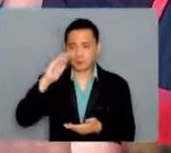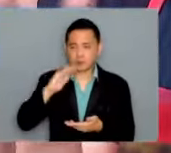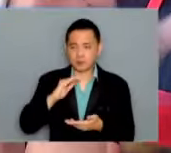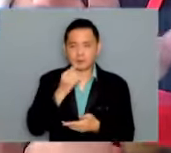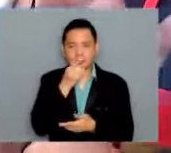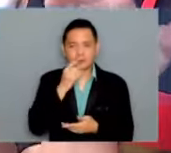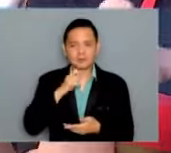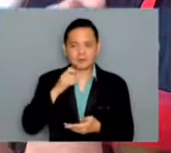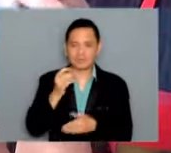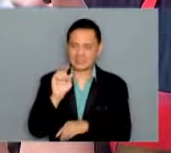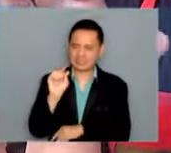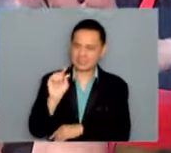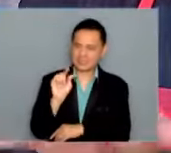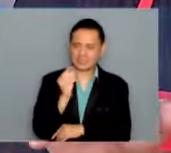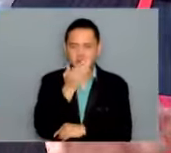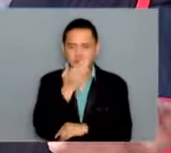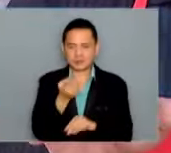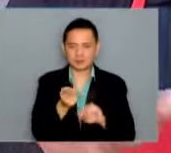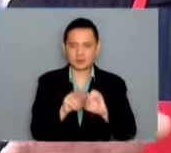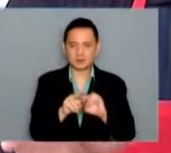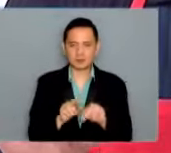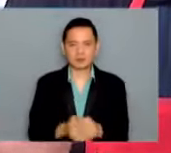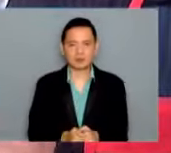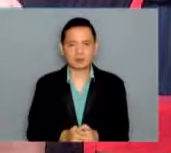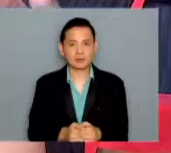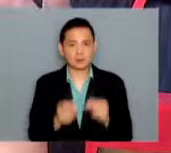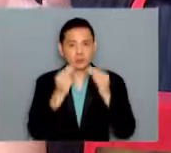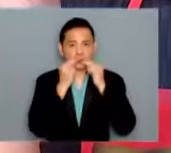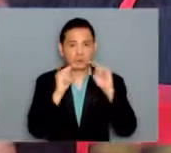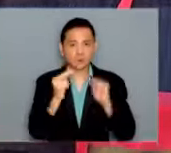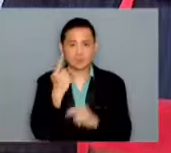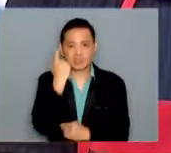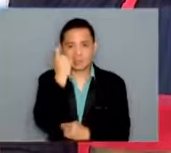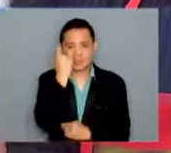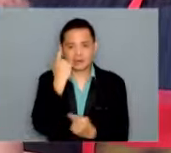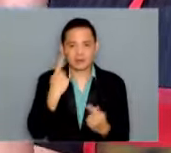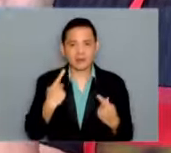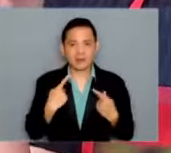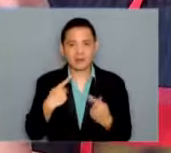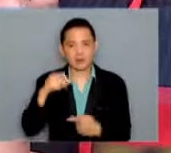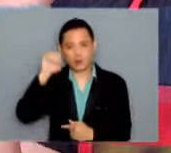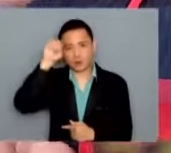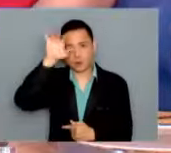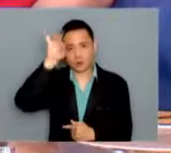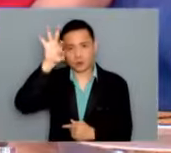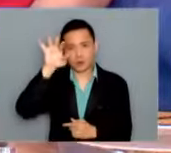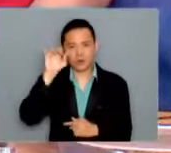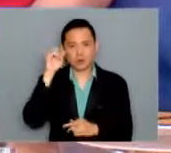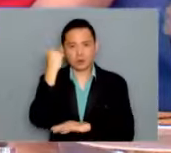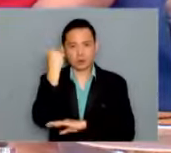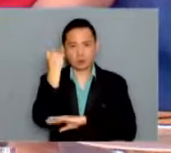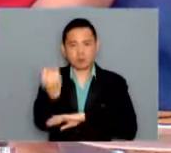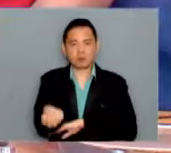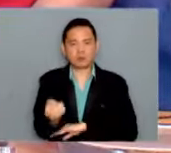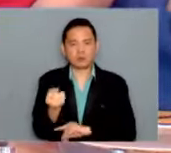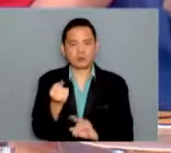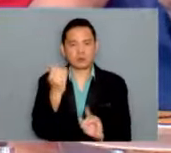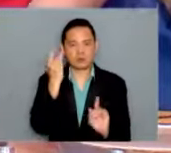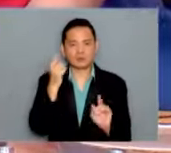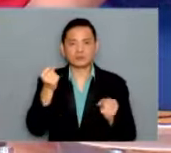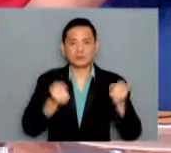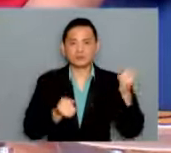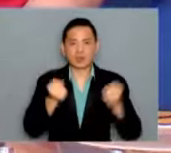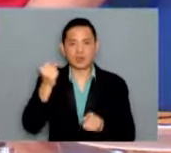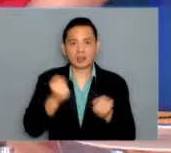natin. Tandaan nyo, meron tayong mga news items lately na may mga lolo na bumabagsak yung asukal nila, nagda-drive,